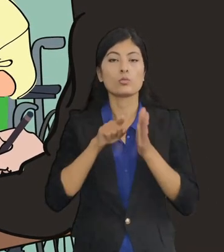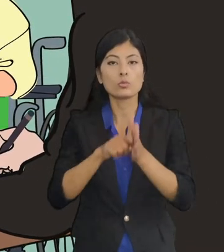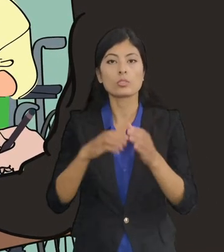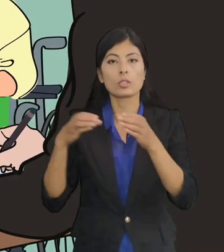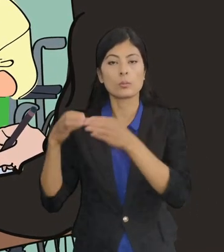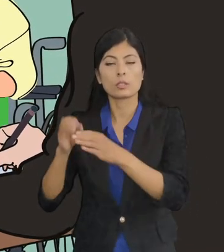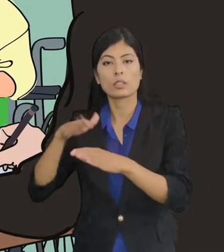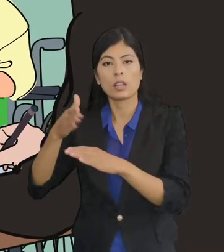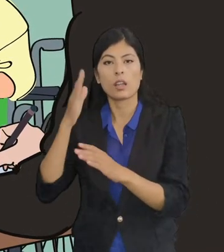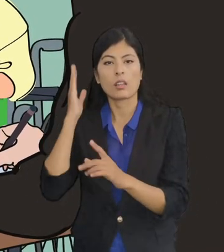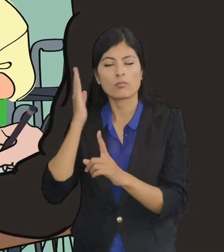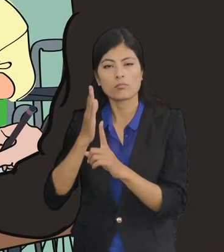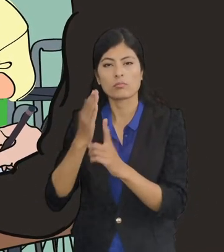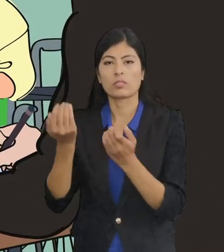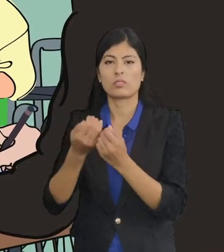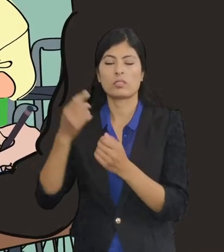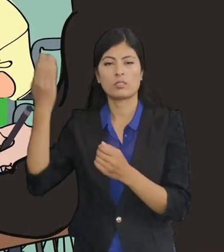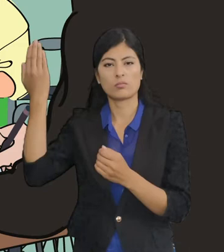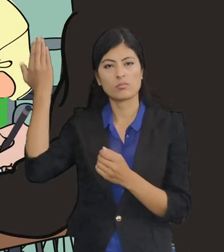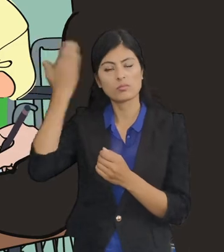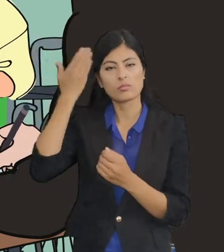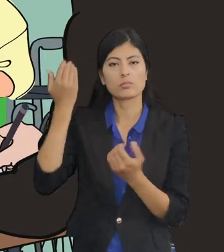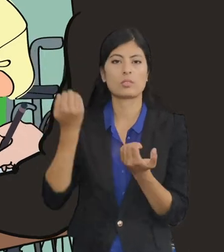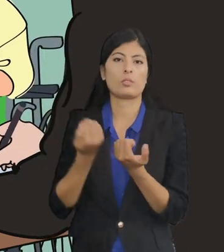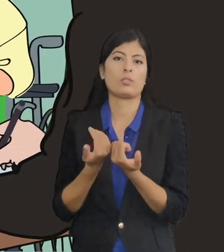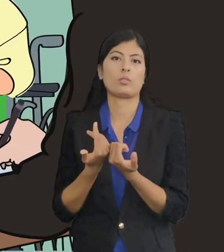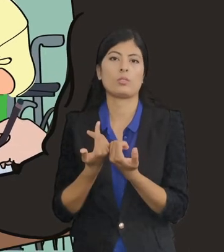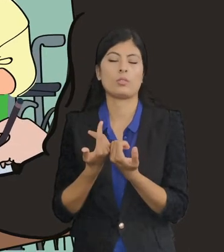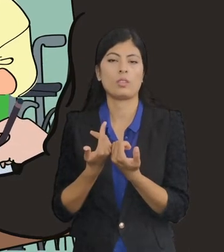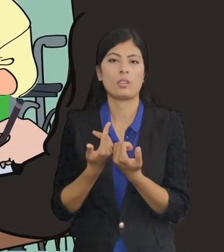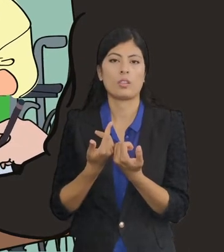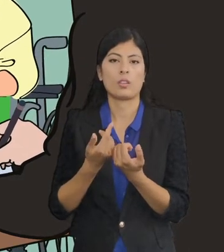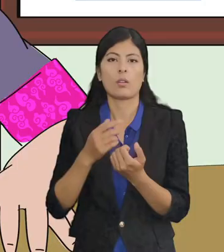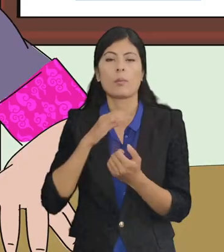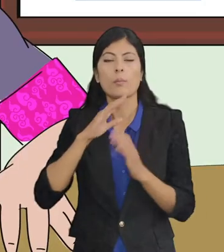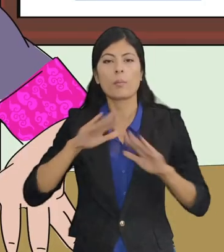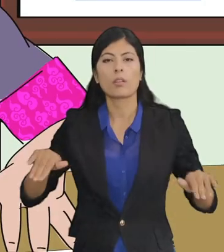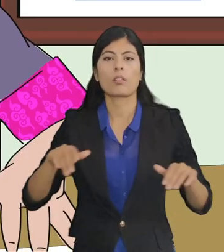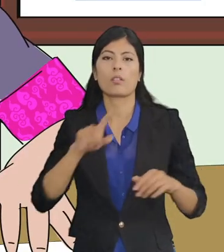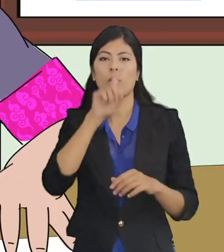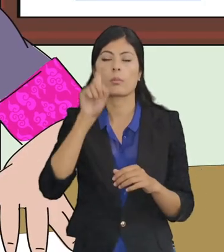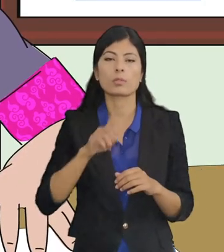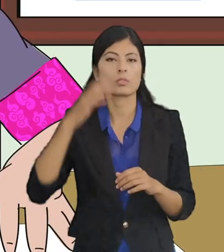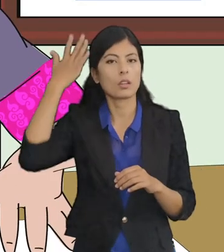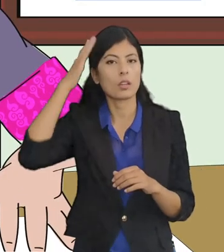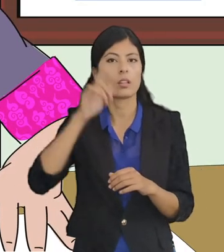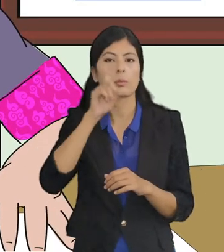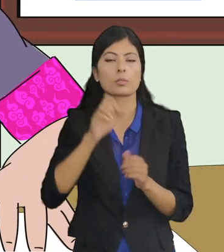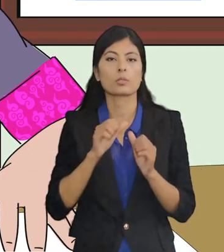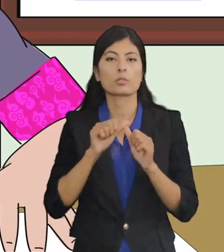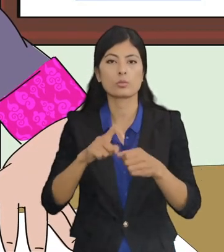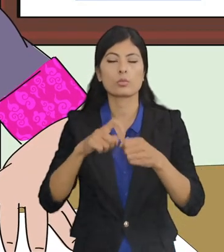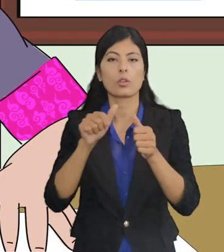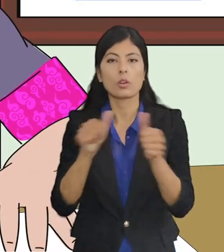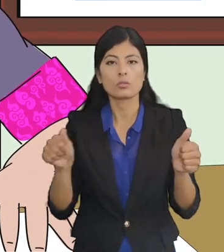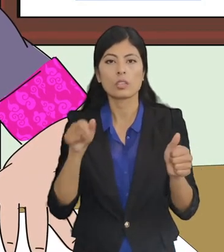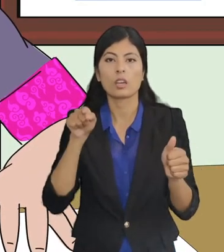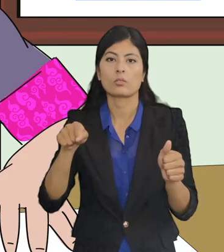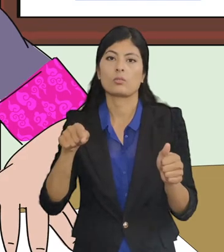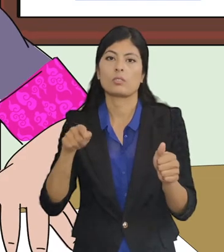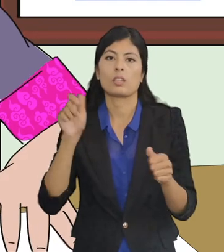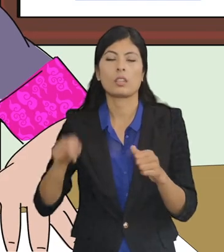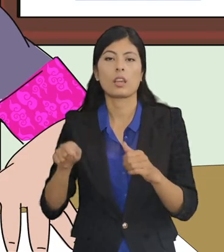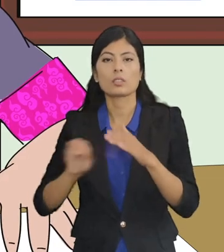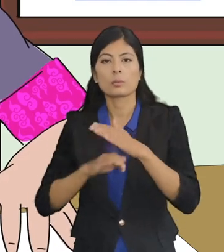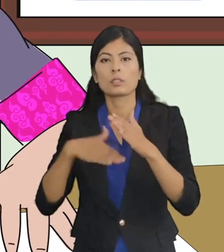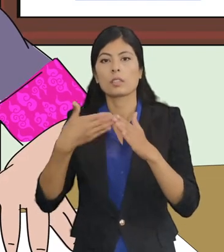पक्षलाई अपमानित गर्ने वा झुक्काउने वा अनुचित प्रकारको प्रश्न सोधिएमा न्यायिक समितिले त्यस्तो प्रश्न सोध्नबाट पक्षलाई